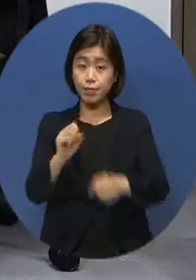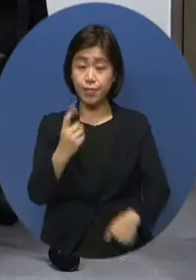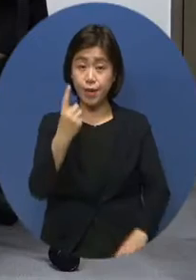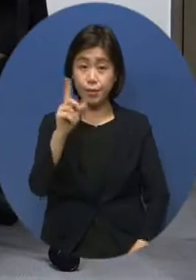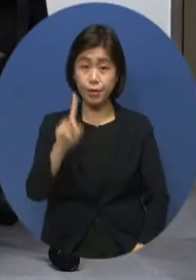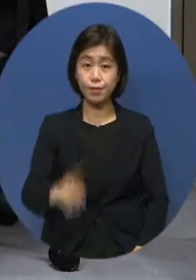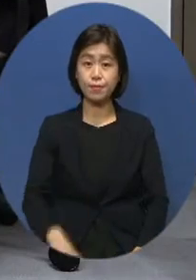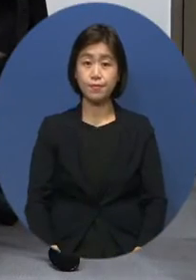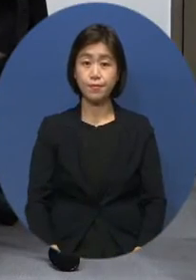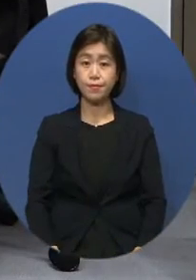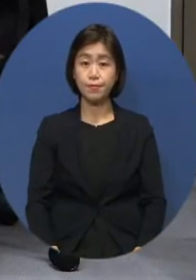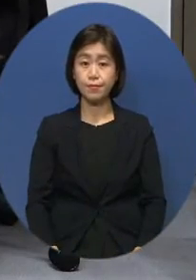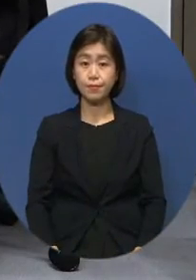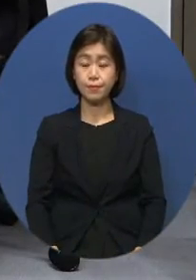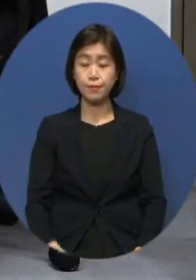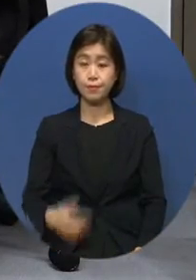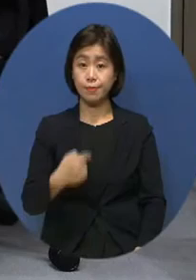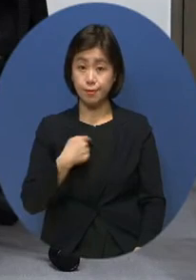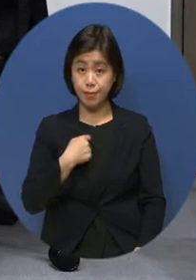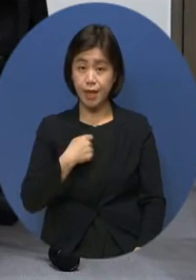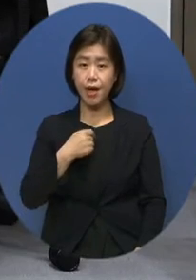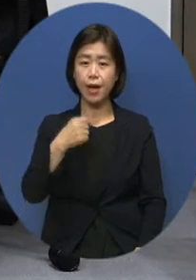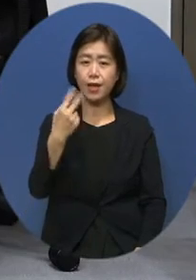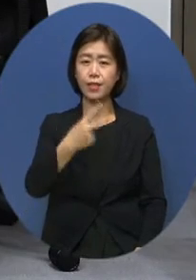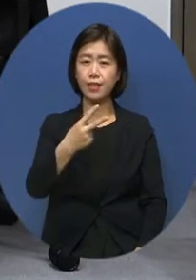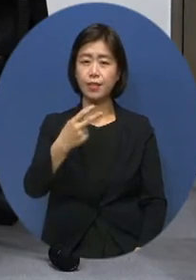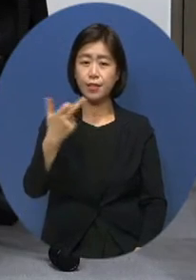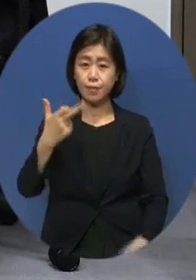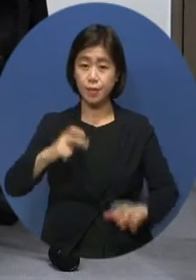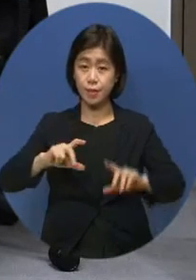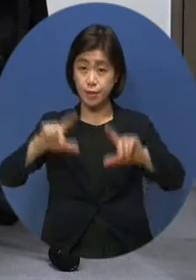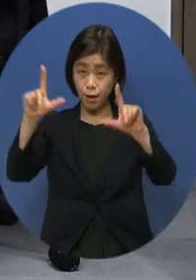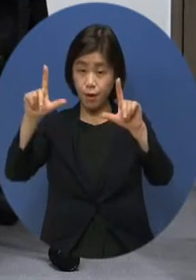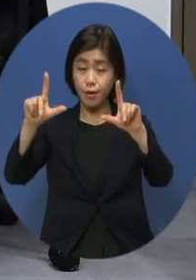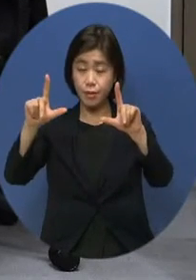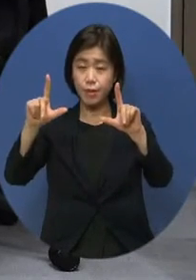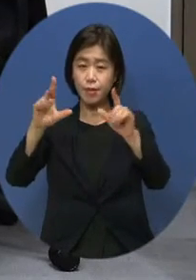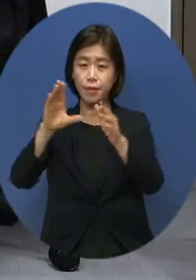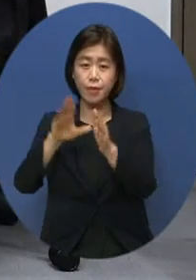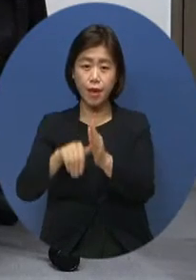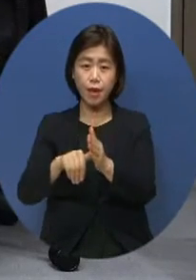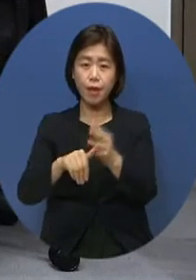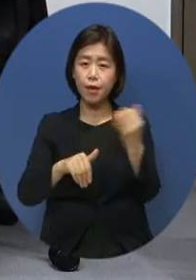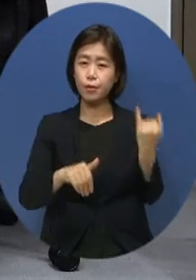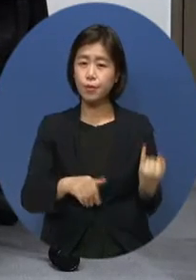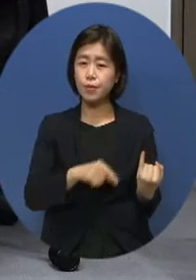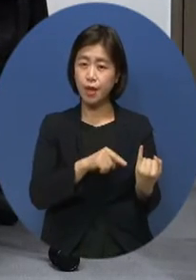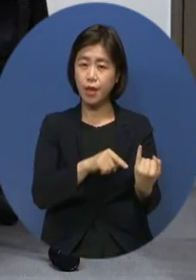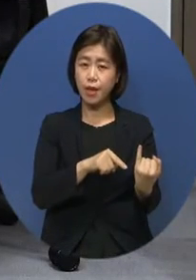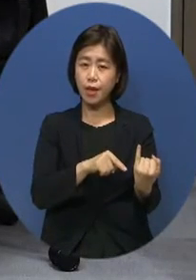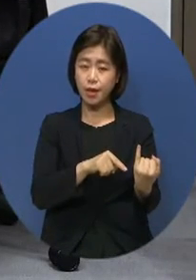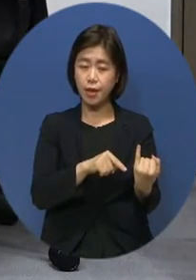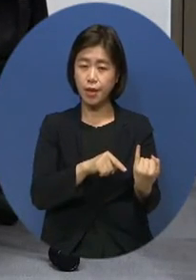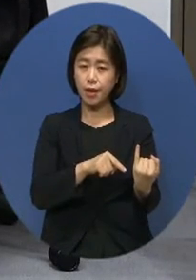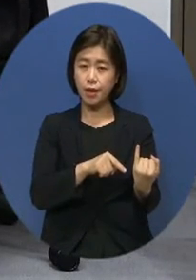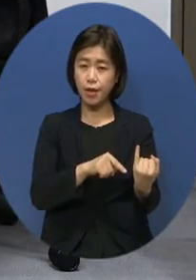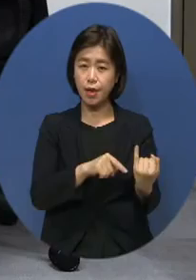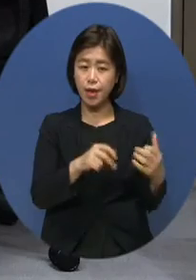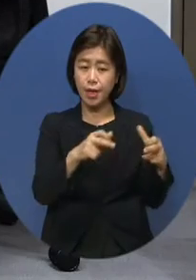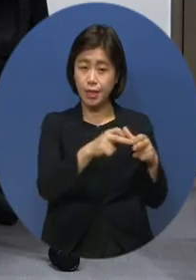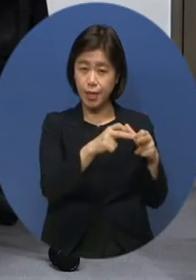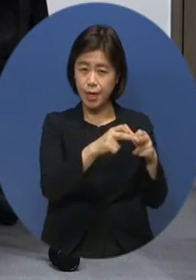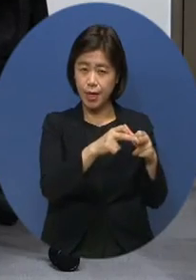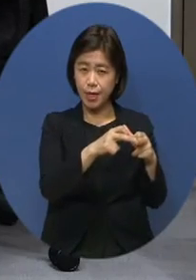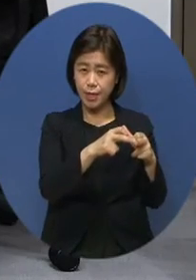되셨어요? 네. 제가 2017년에 이제 동생의 탈시설을 본격적으로 계획을 하고